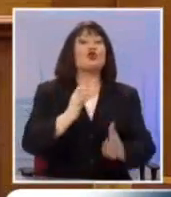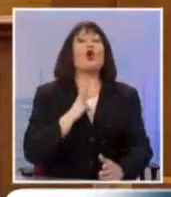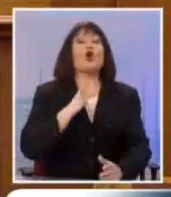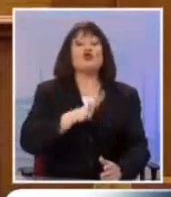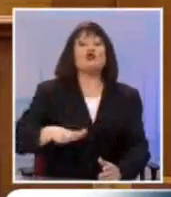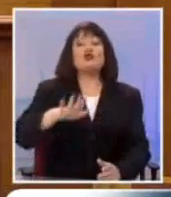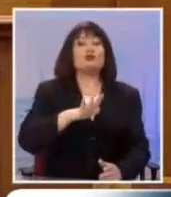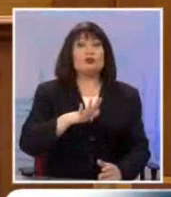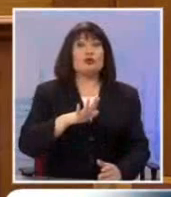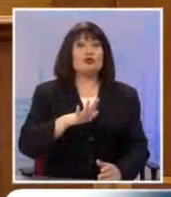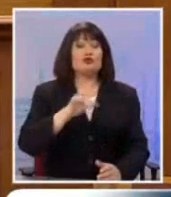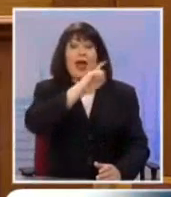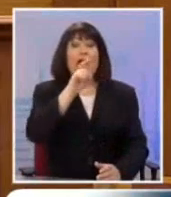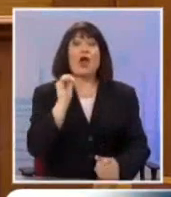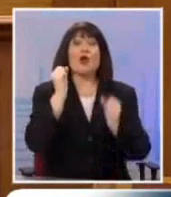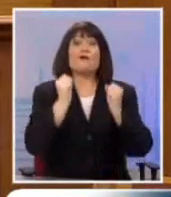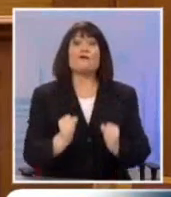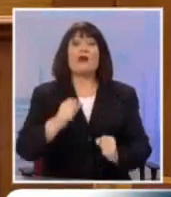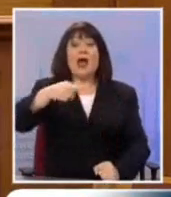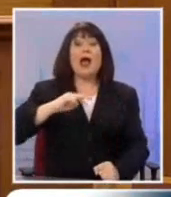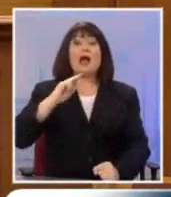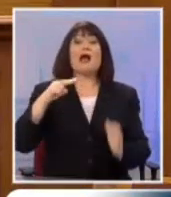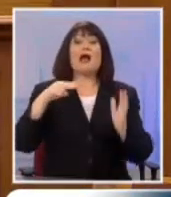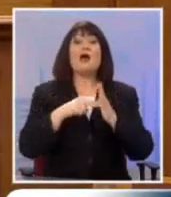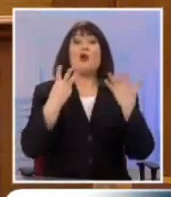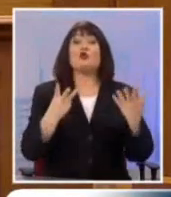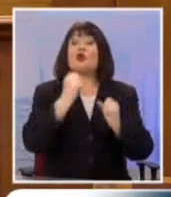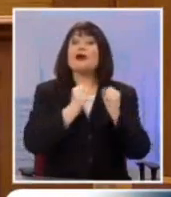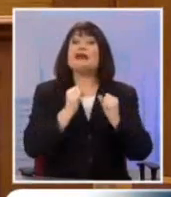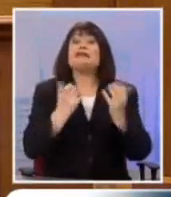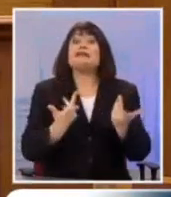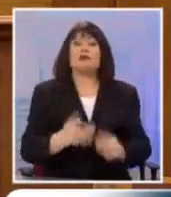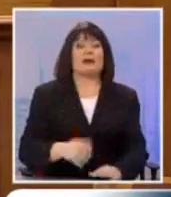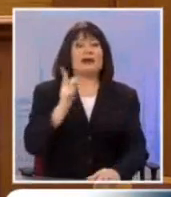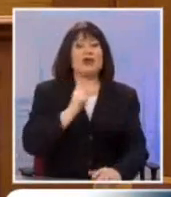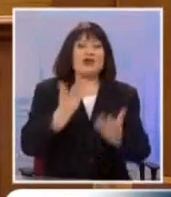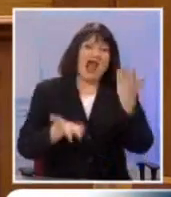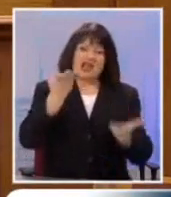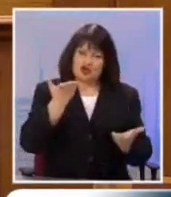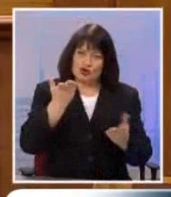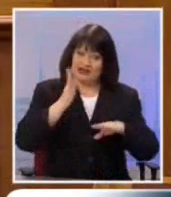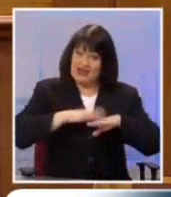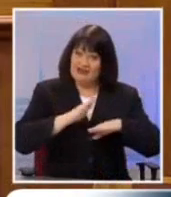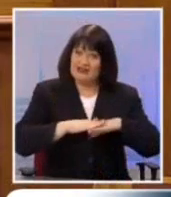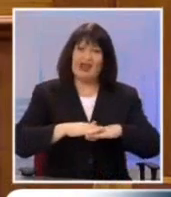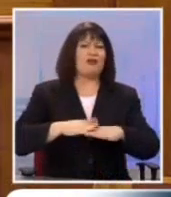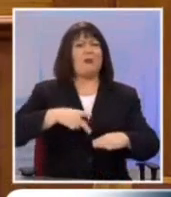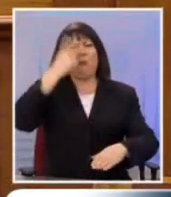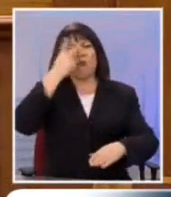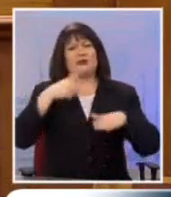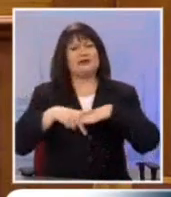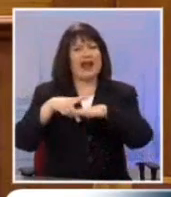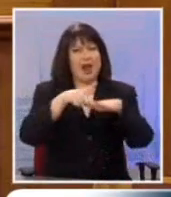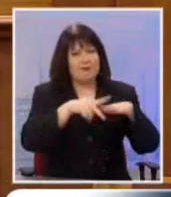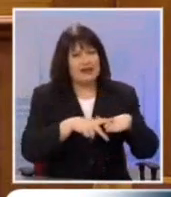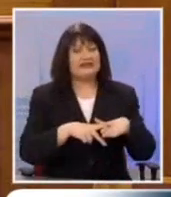στα βασικά ερωτήματα που μπήκαν στην κρίση το 2008. Για την κοινωνική ανισότητα, για την ασυδοσία των τραπεζών,